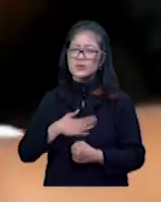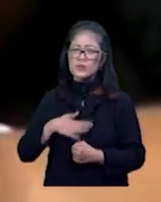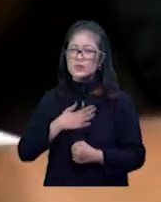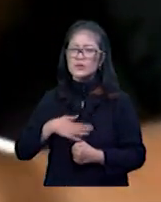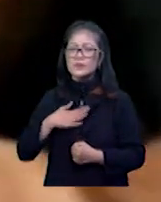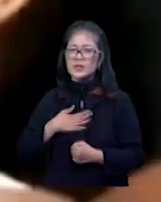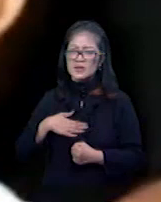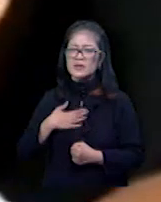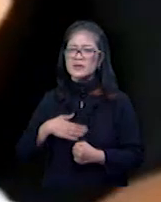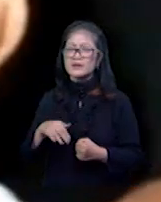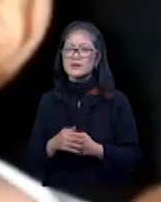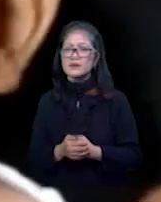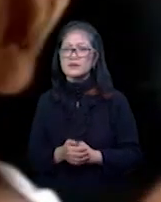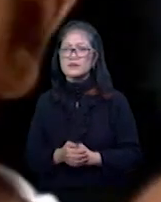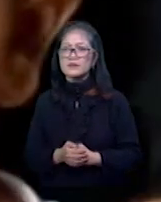Mama.